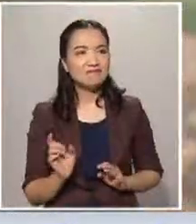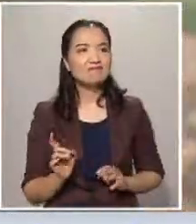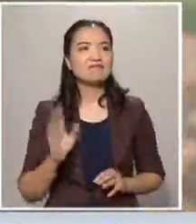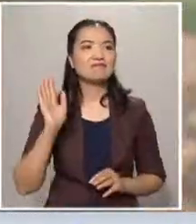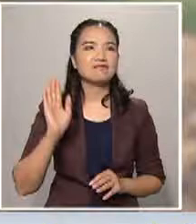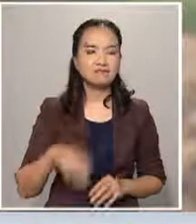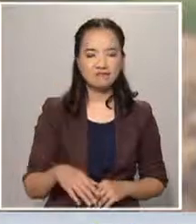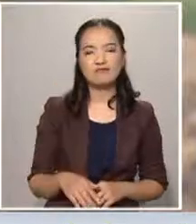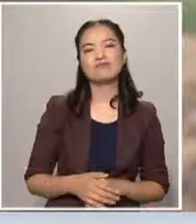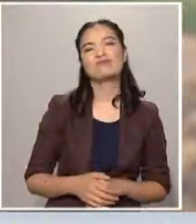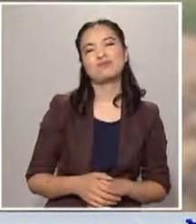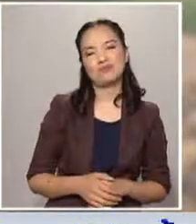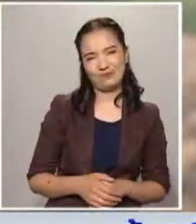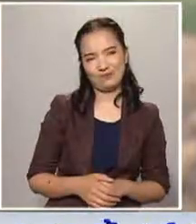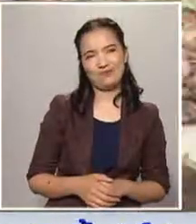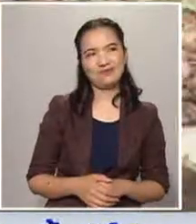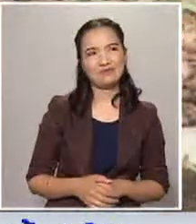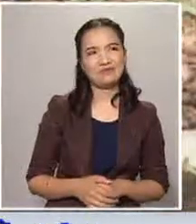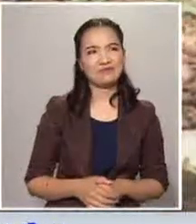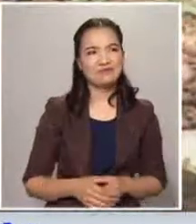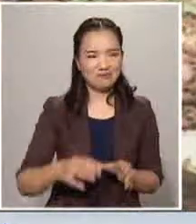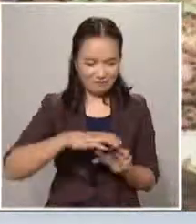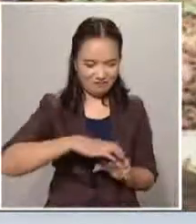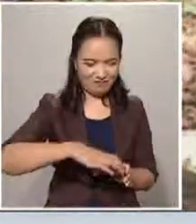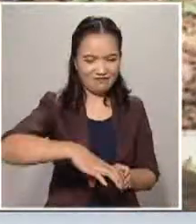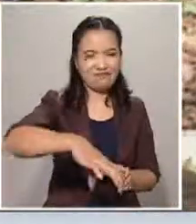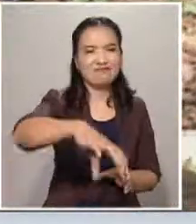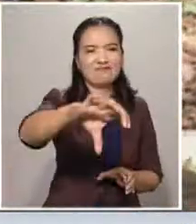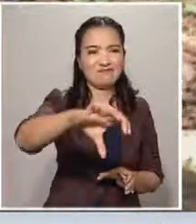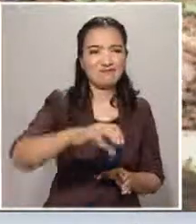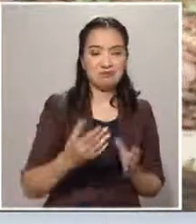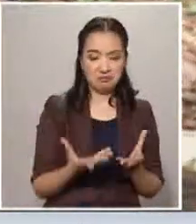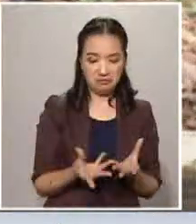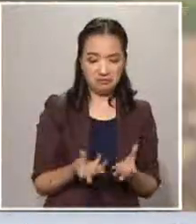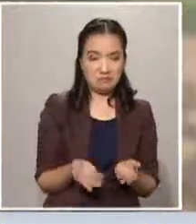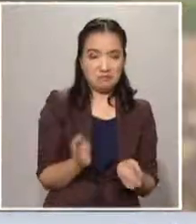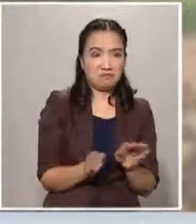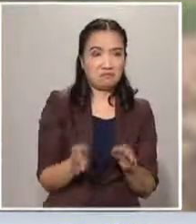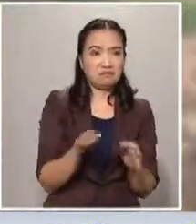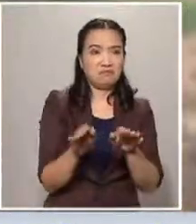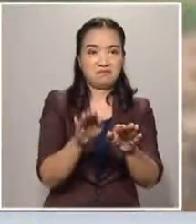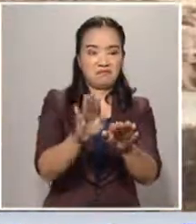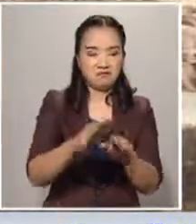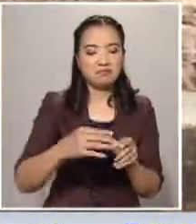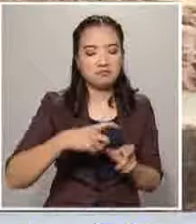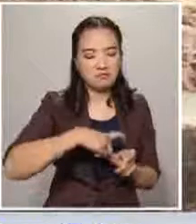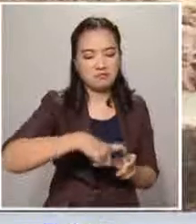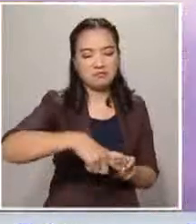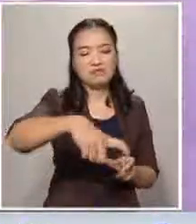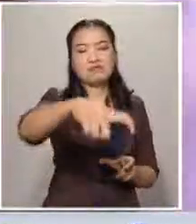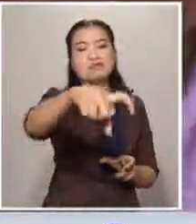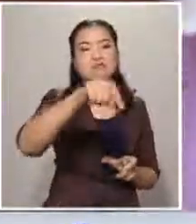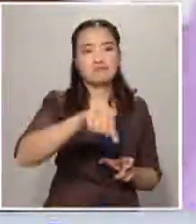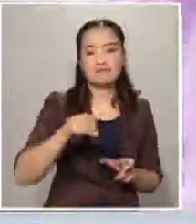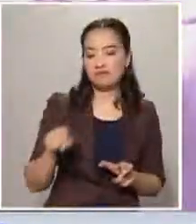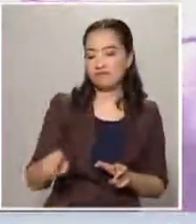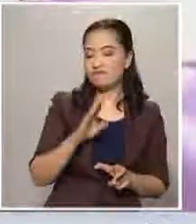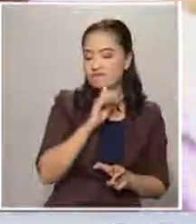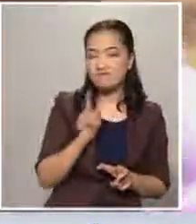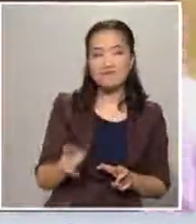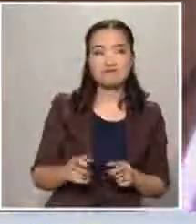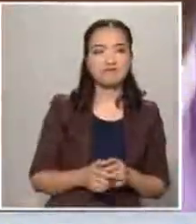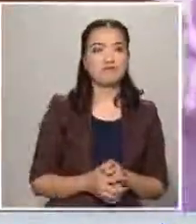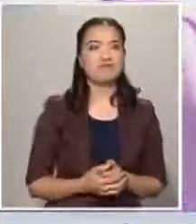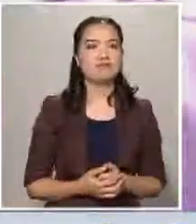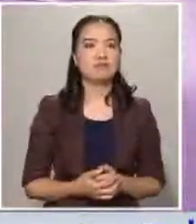าคอนกรีต เสริมเหล็กคนนี้ผู้ใหญ่รวยขนาดคันนานี่ต้องใช้คอนกรีตเลยเหรอ ไม่ใช่รวยคันดินเนี่ยนะกว้างไม่